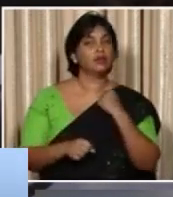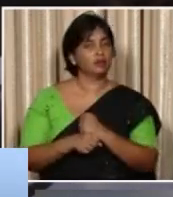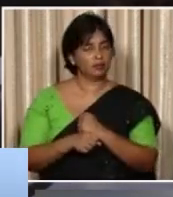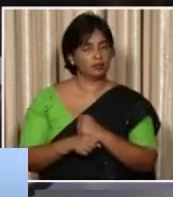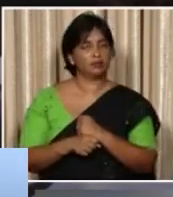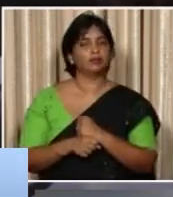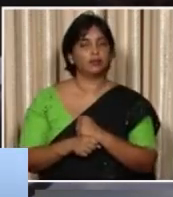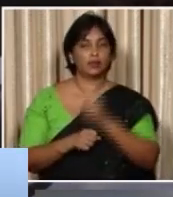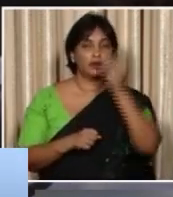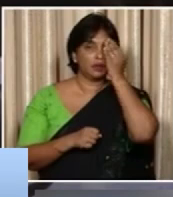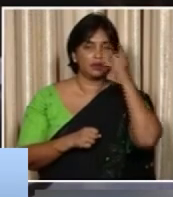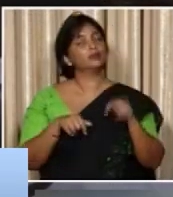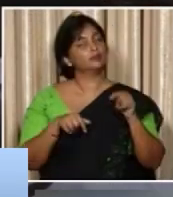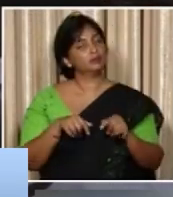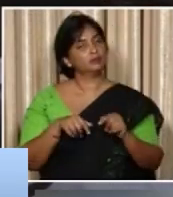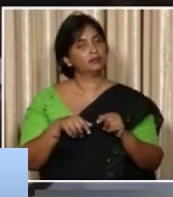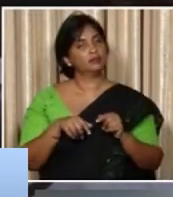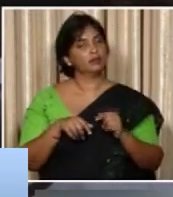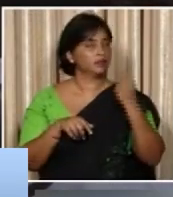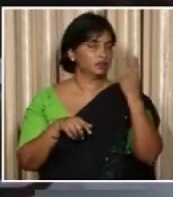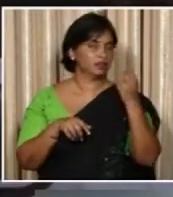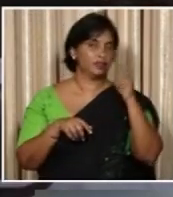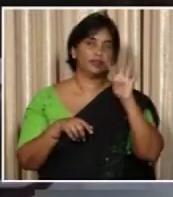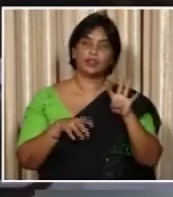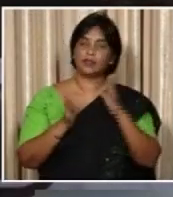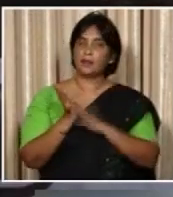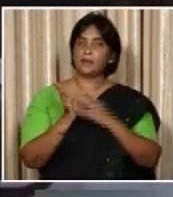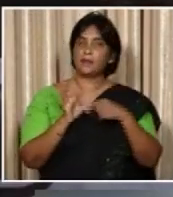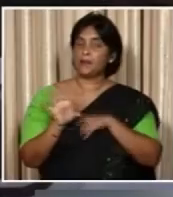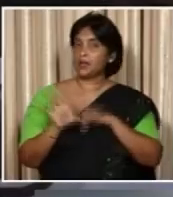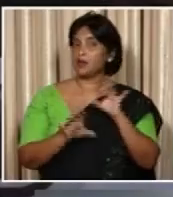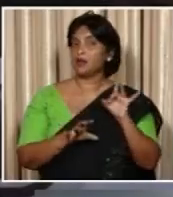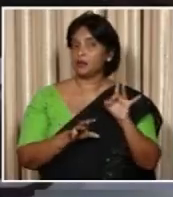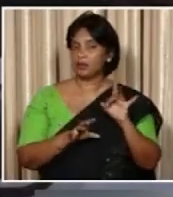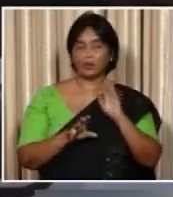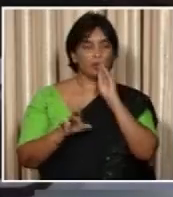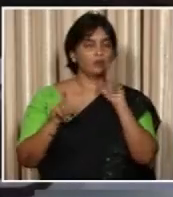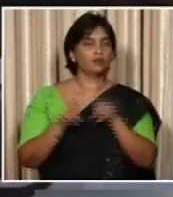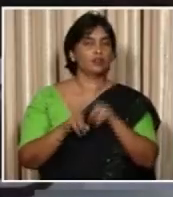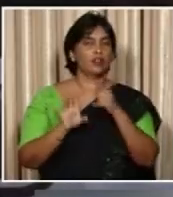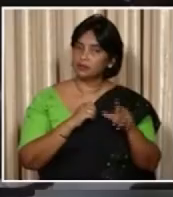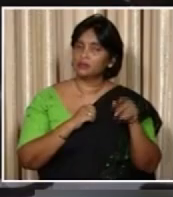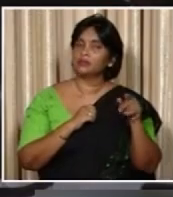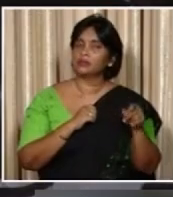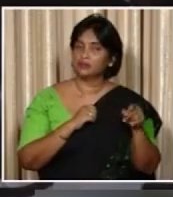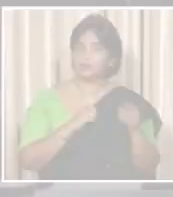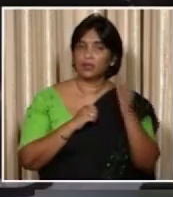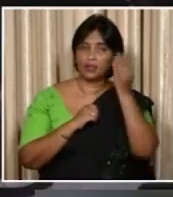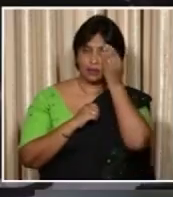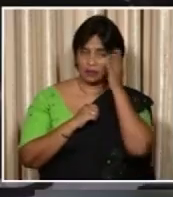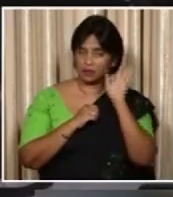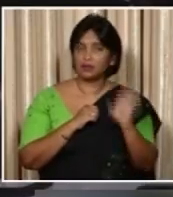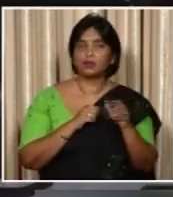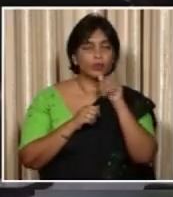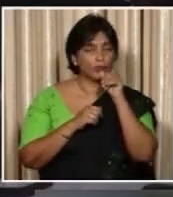තමයි ඉස්රායල් රාජ්‍ය බවට පත් වුණේ. 2024 මැයිපාලු සිඳ වෙනකොට හරියටම අවුරුදු 76ක් පිරෙනවා. ඊශ්‍රායලයේ